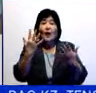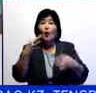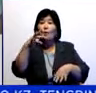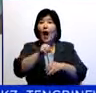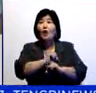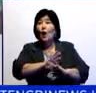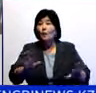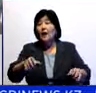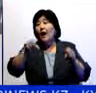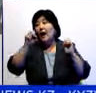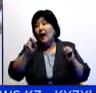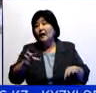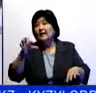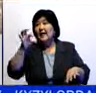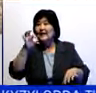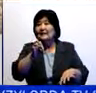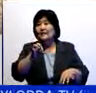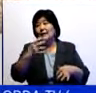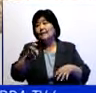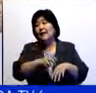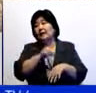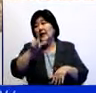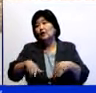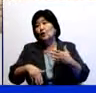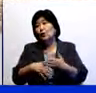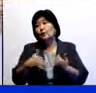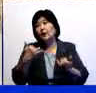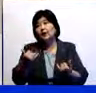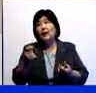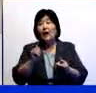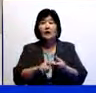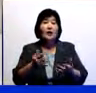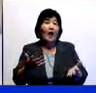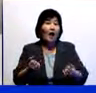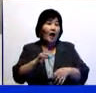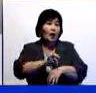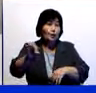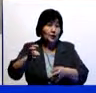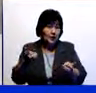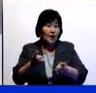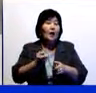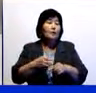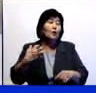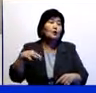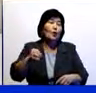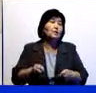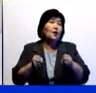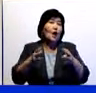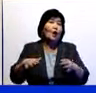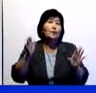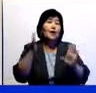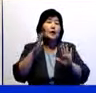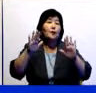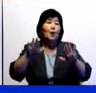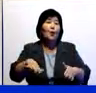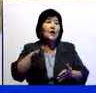алуға болмайды. Арнайы қысқышпен немесе дәрігердің көмегіне жүгіну арқылы алу керек. Негізі Қызылорда облысы қауіпті кеселдің табиғи